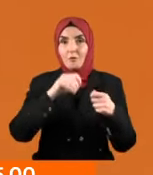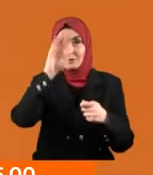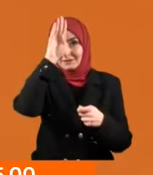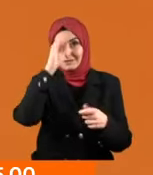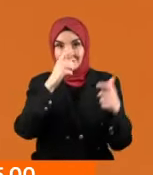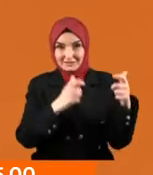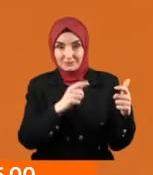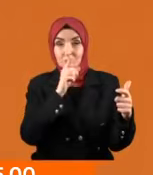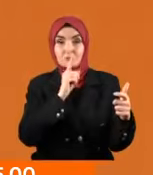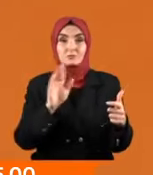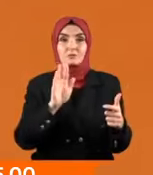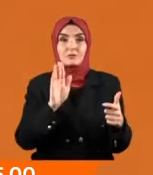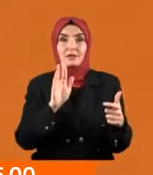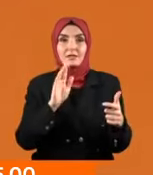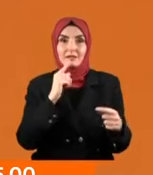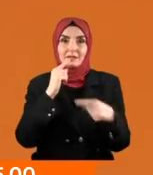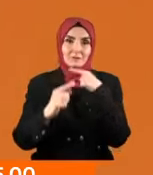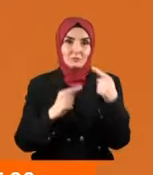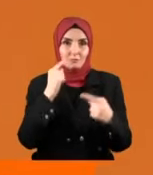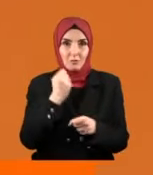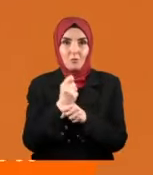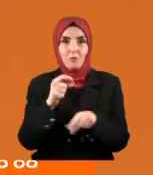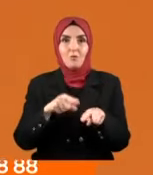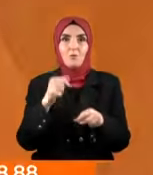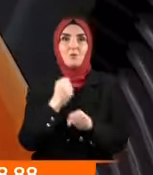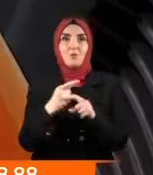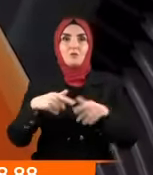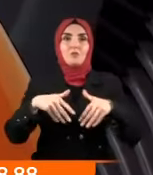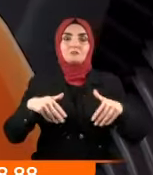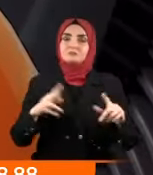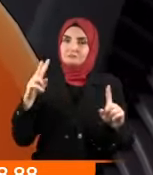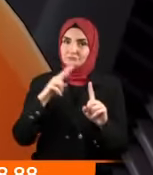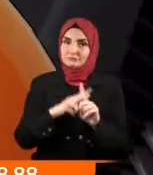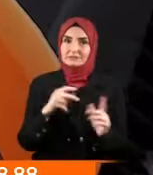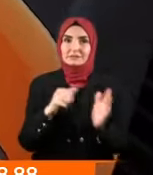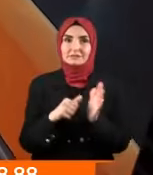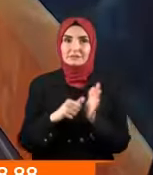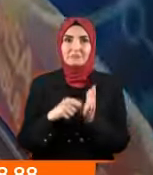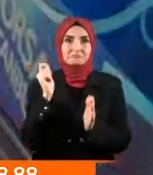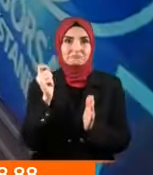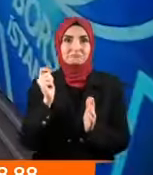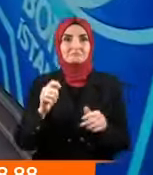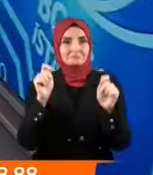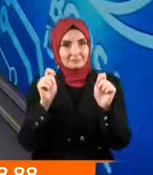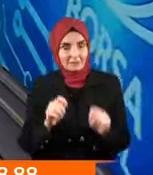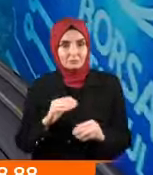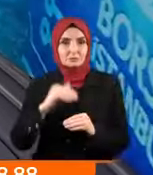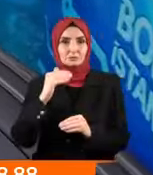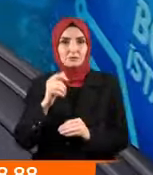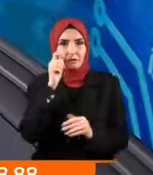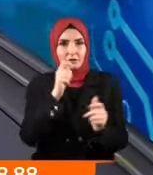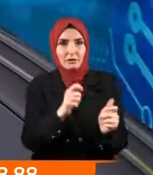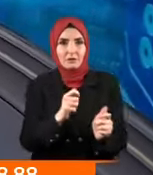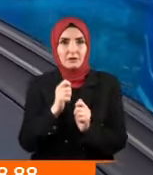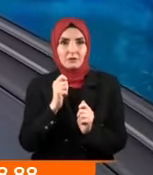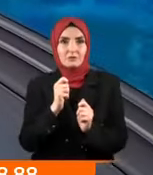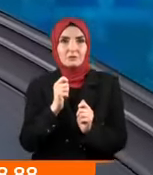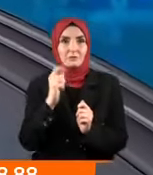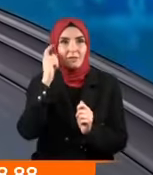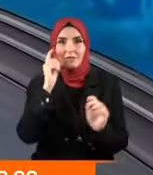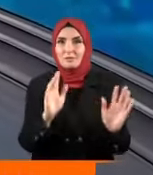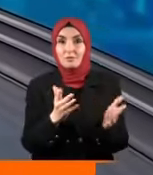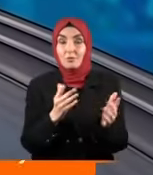İstanbul'un 150. yılı gong törenine katıldı. Bugün önce tarihi gongu çaldı, ardından dikkat çeken bir manipülasyon